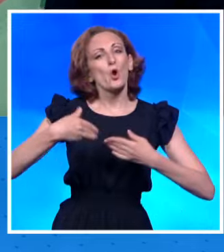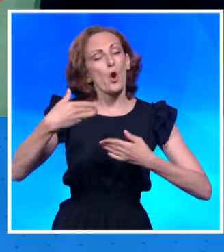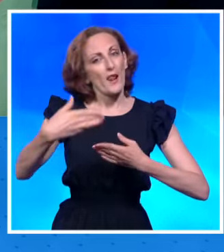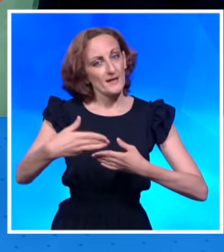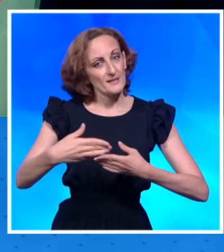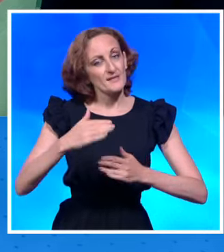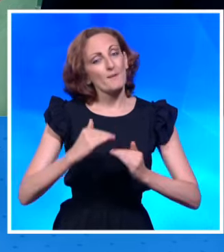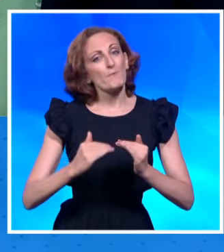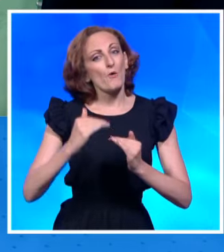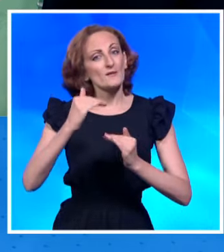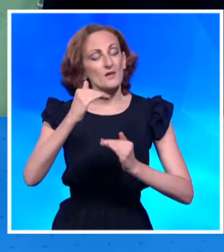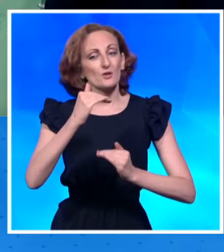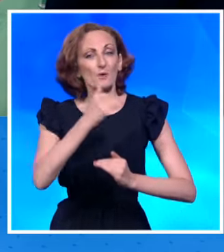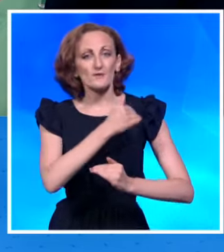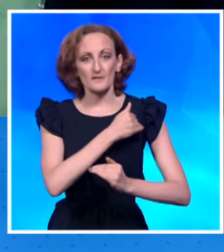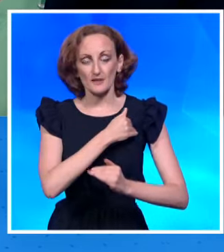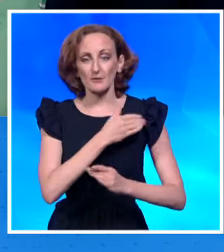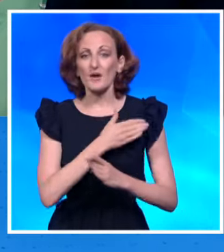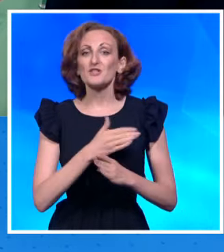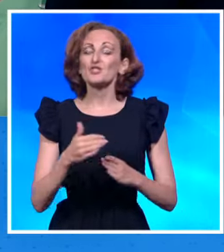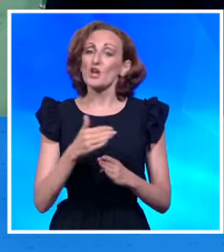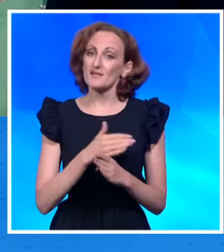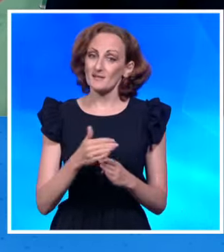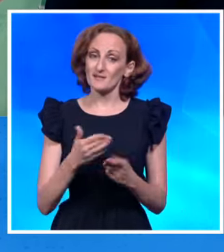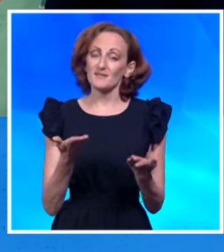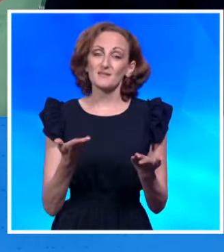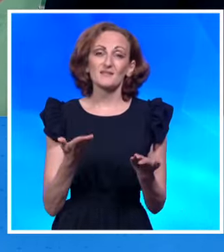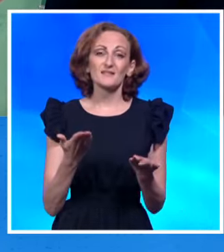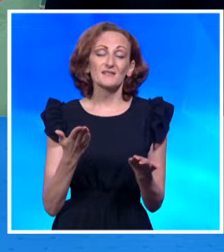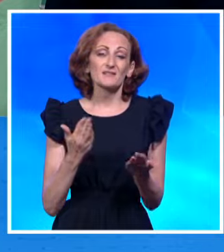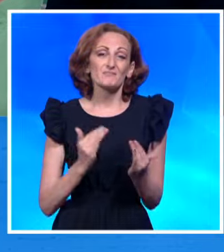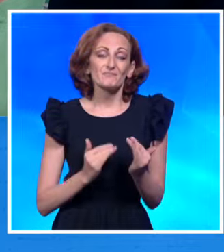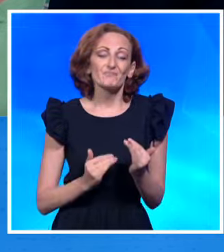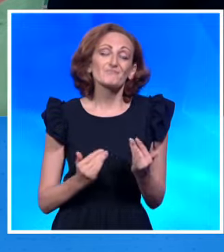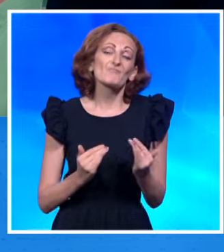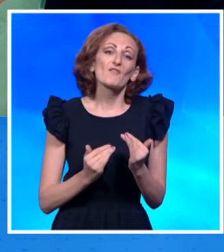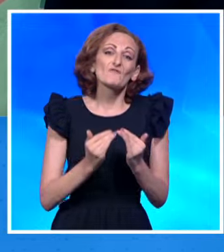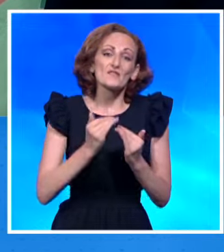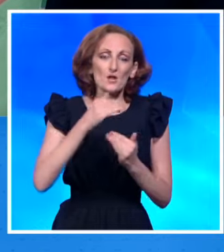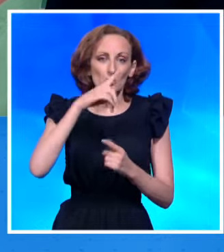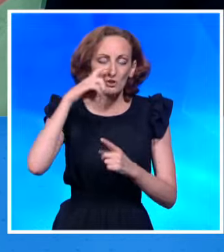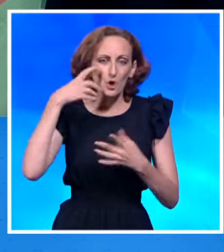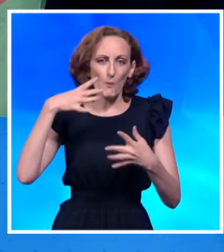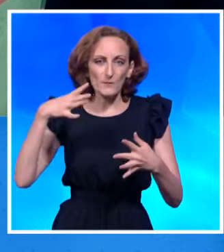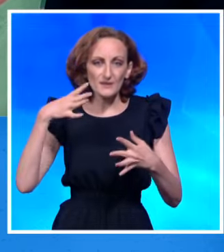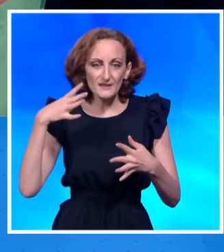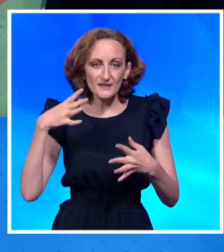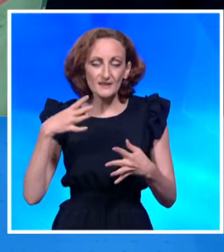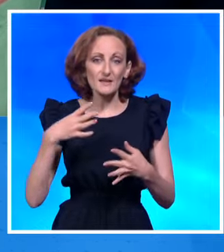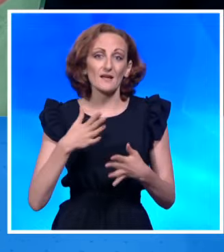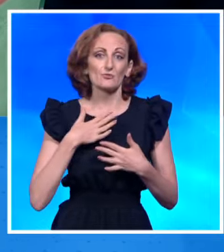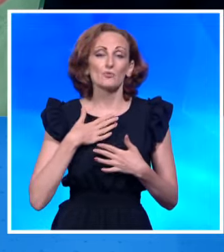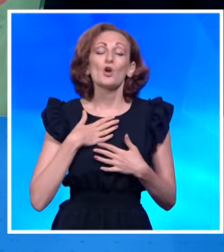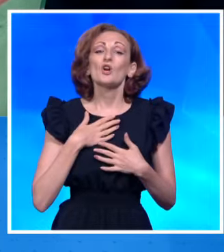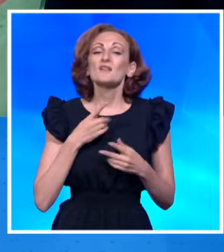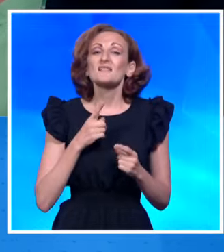по-високи температури, чести прояви на онези екстремни явления, които ще имаме между другото и втората половина на тази седмица с